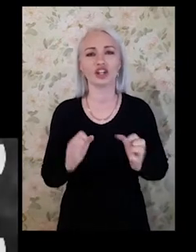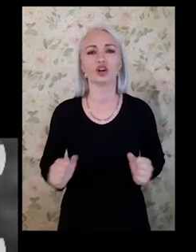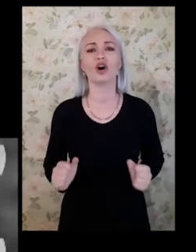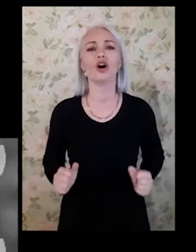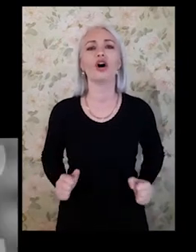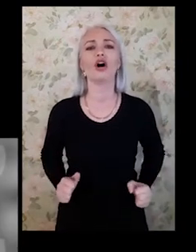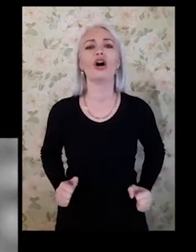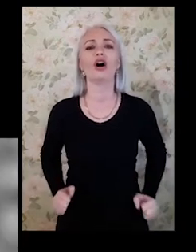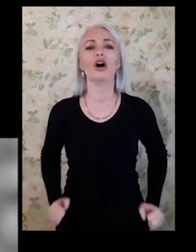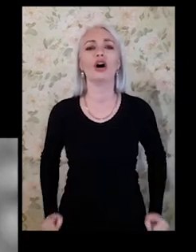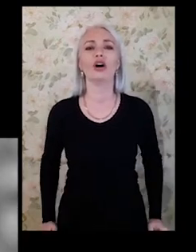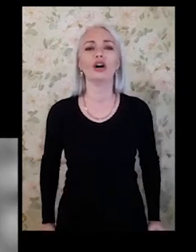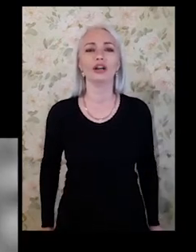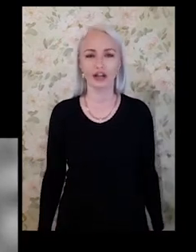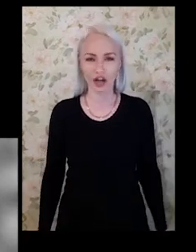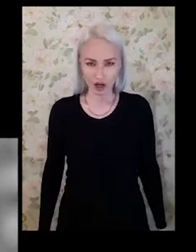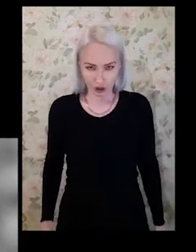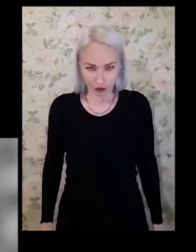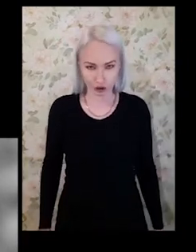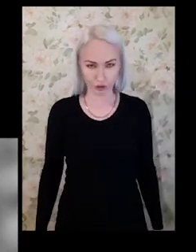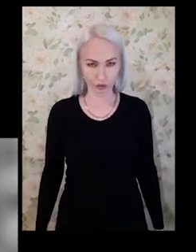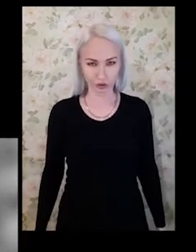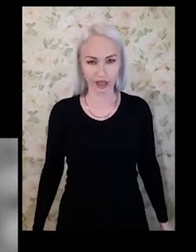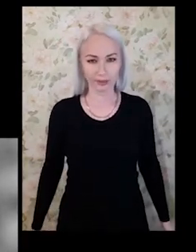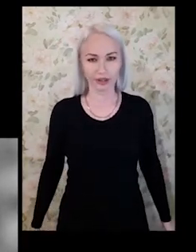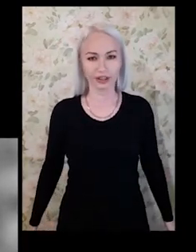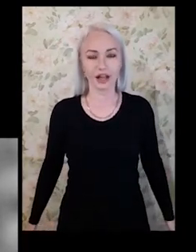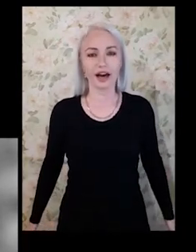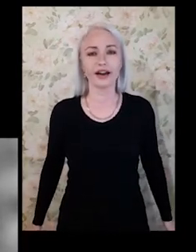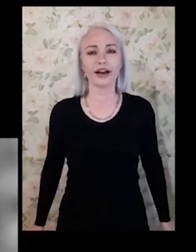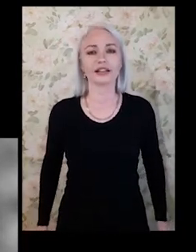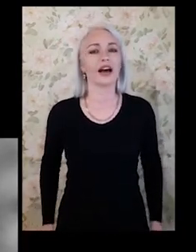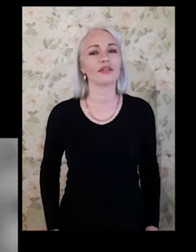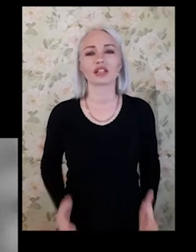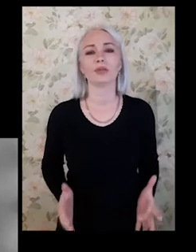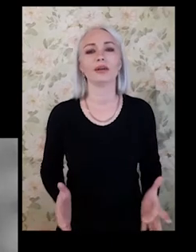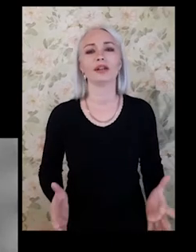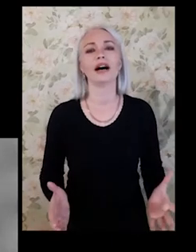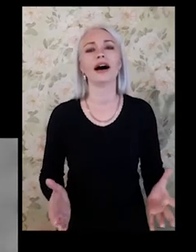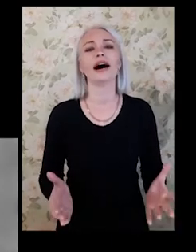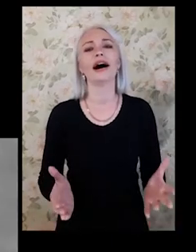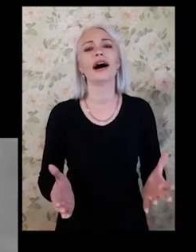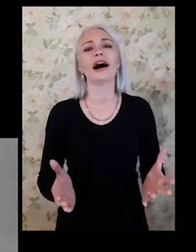ненависть рекой. Трудно было это